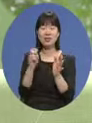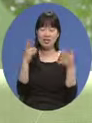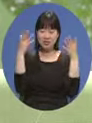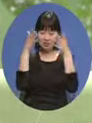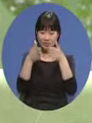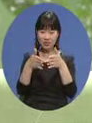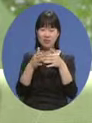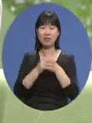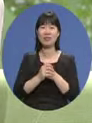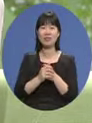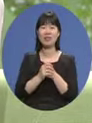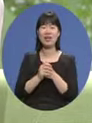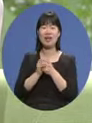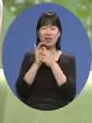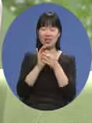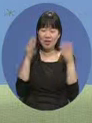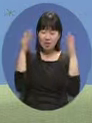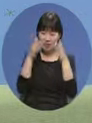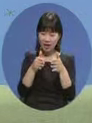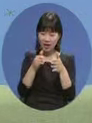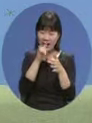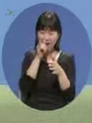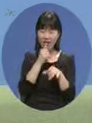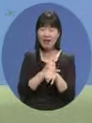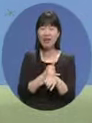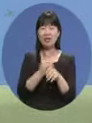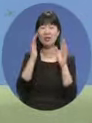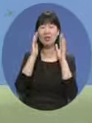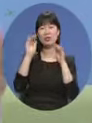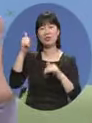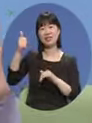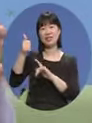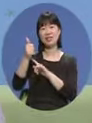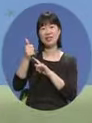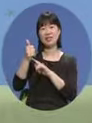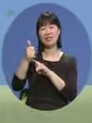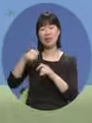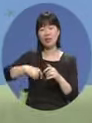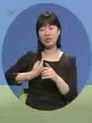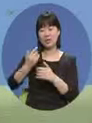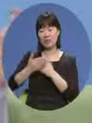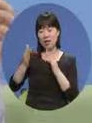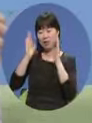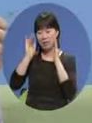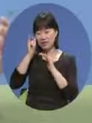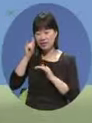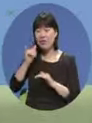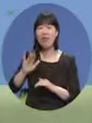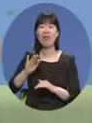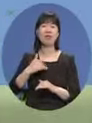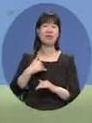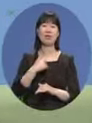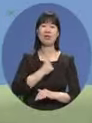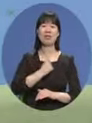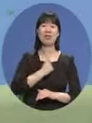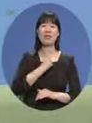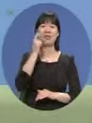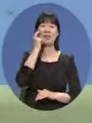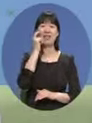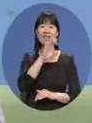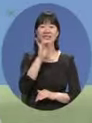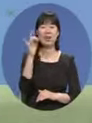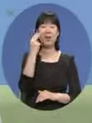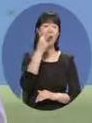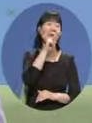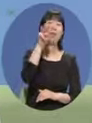예. 계속 이러고만 있으면 네. 지루해. 공부하시는 골방에서 공부하셨다는데 저는 그거 못합니다. 답답해서. 아, 가끔씩